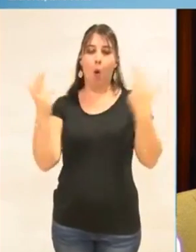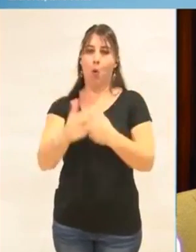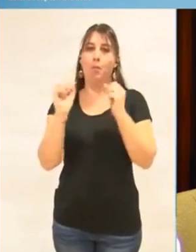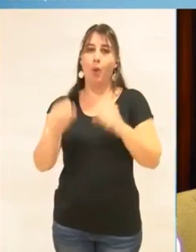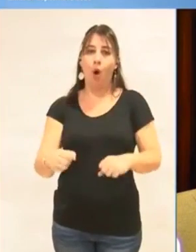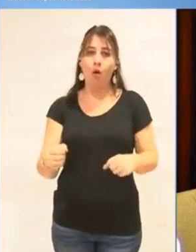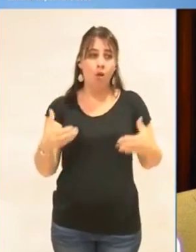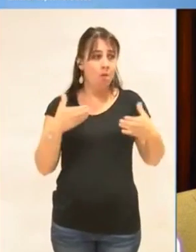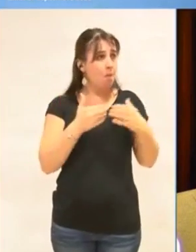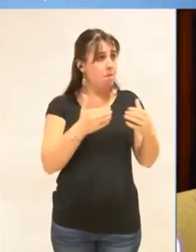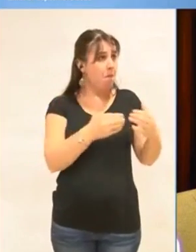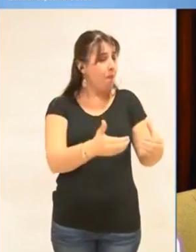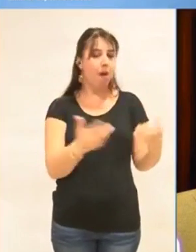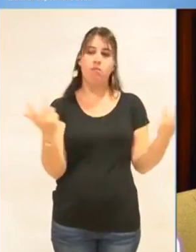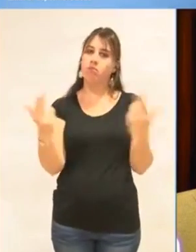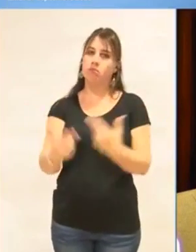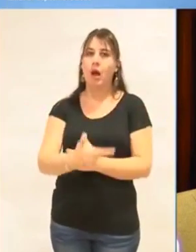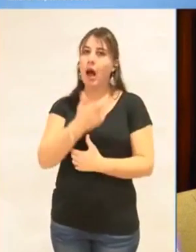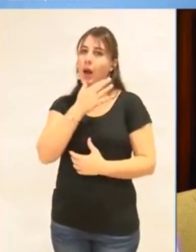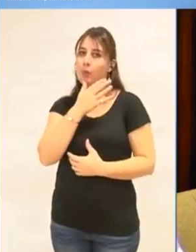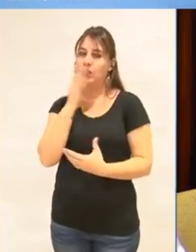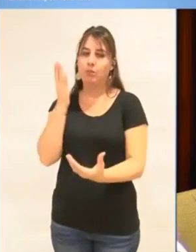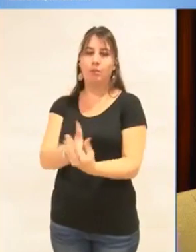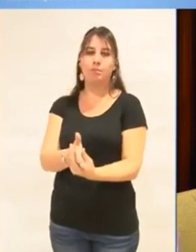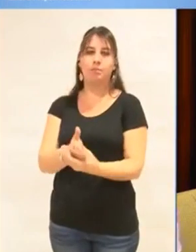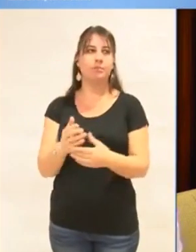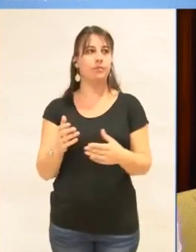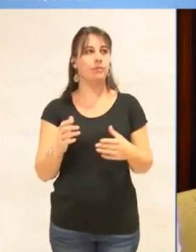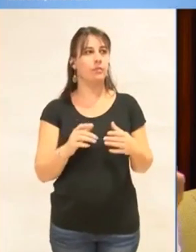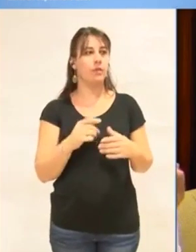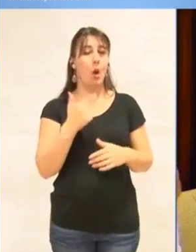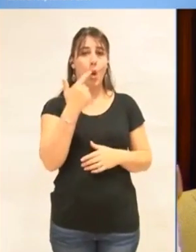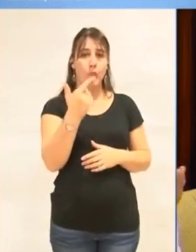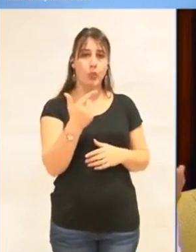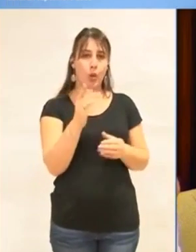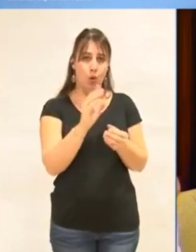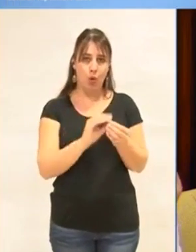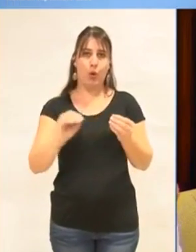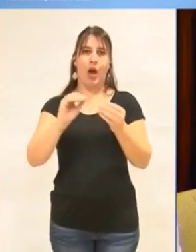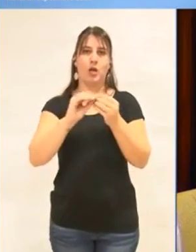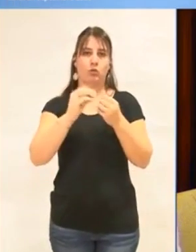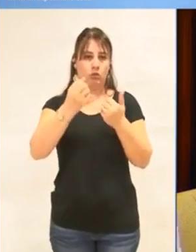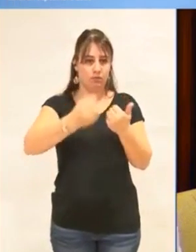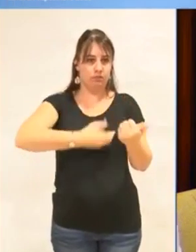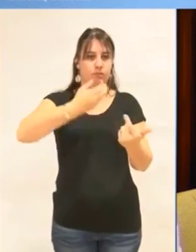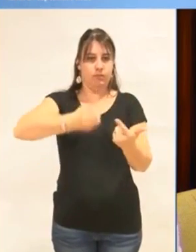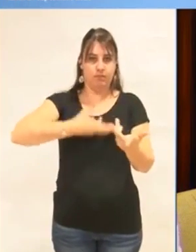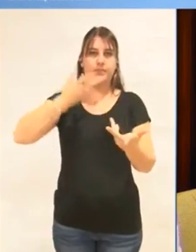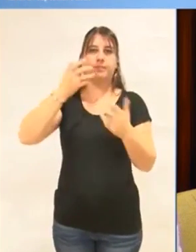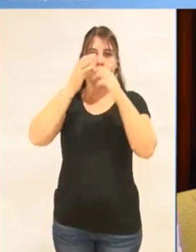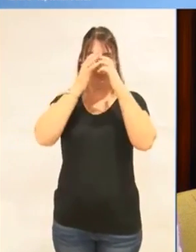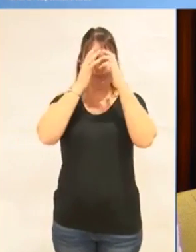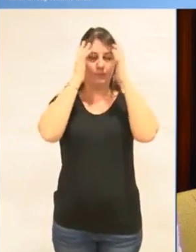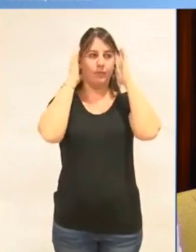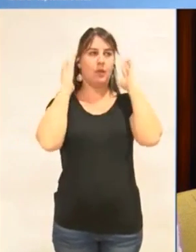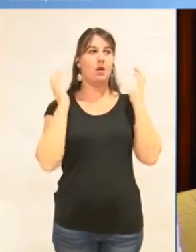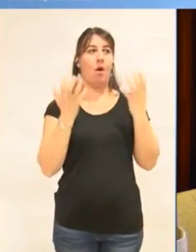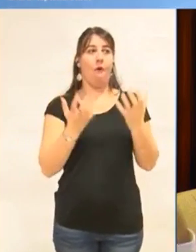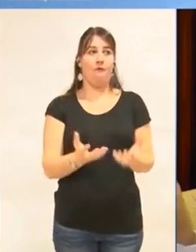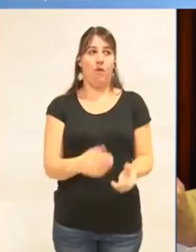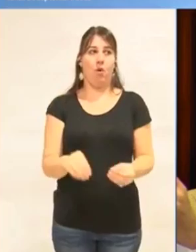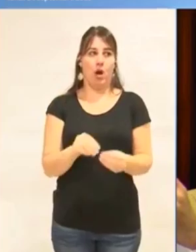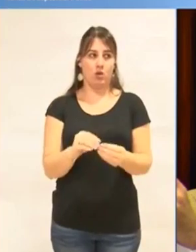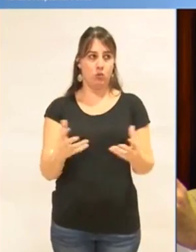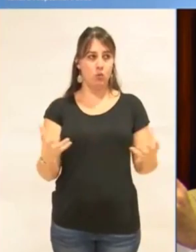vous nous avez fait passer deux points supplémentaires que vous souhaiteriez voir ajoutés